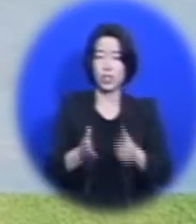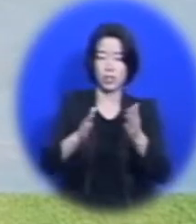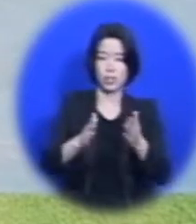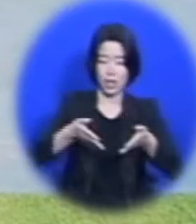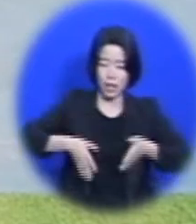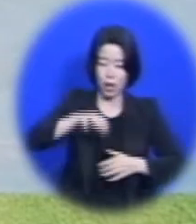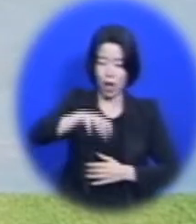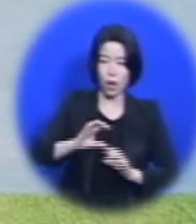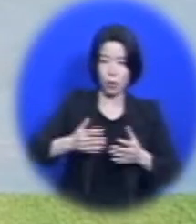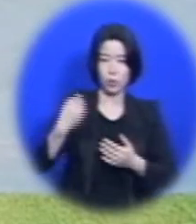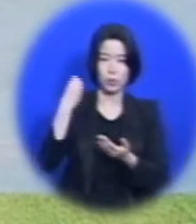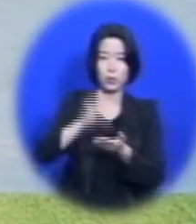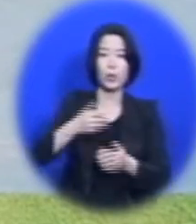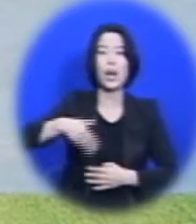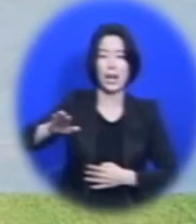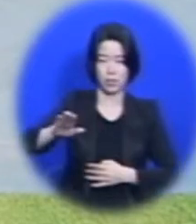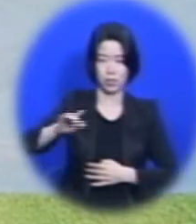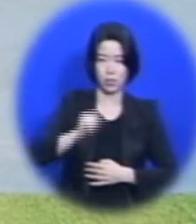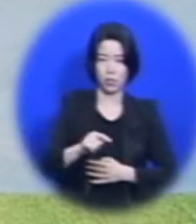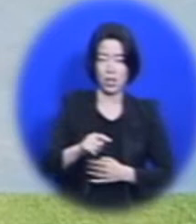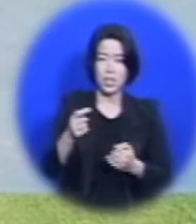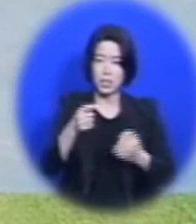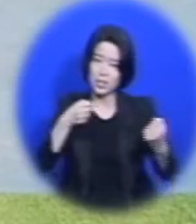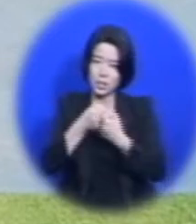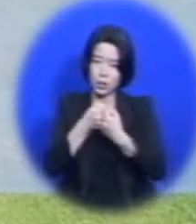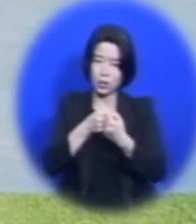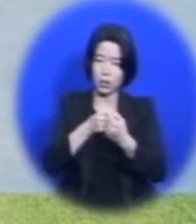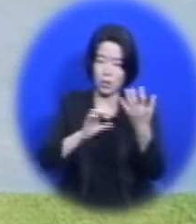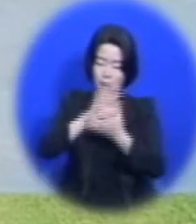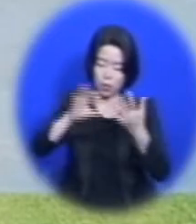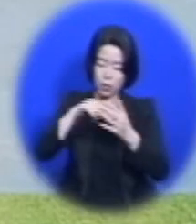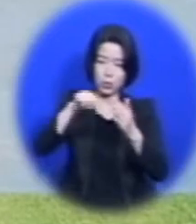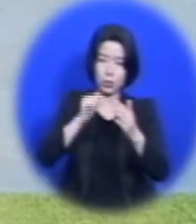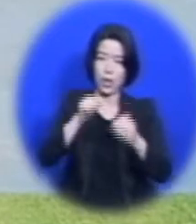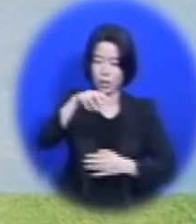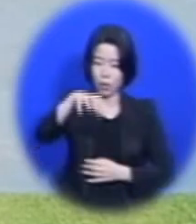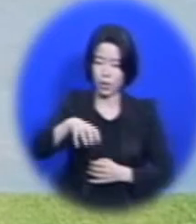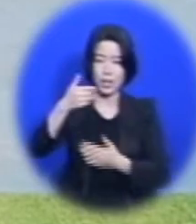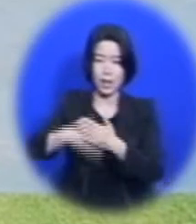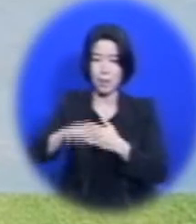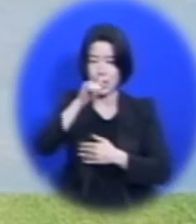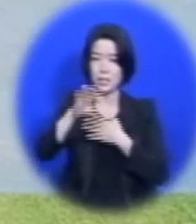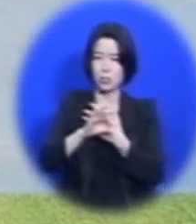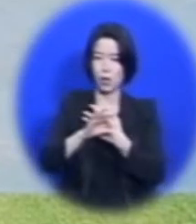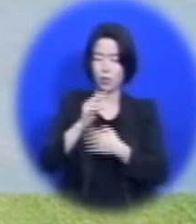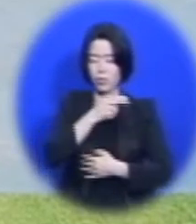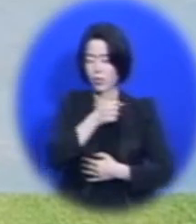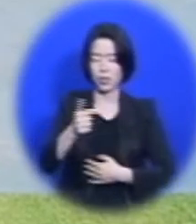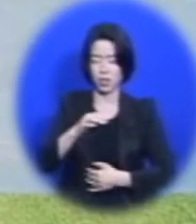본국으로 돌아가는 겁니다. 그 전쟁의 소용돌이 속에서 거기에 남아있다는 것은 대단히 위험한